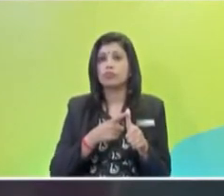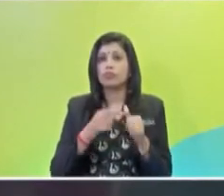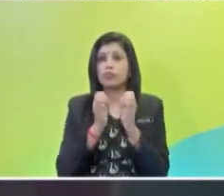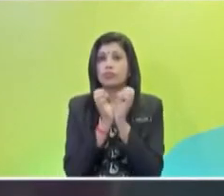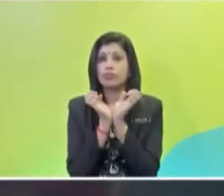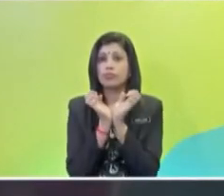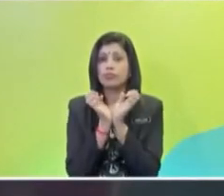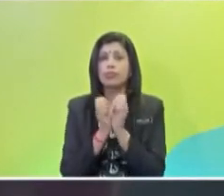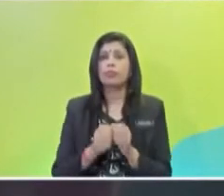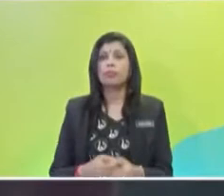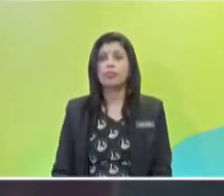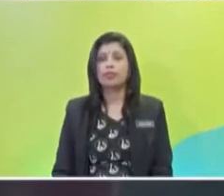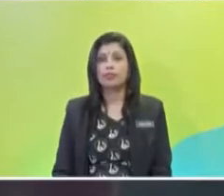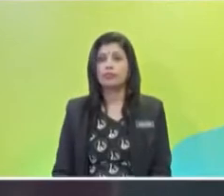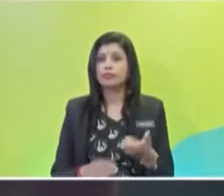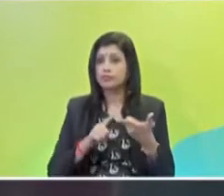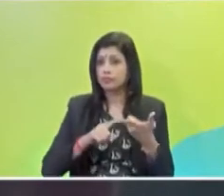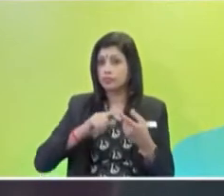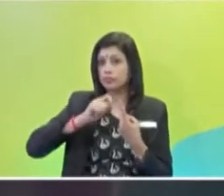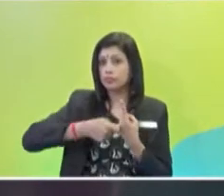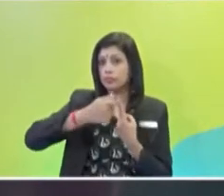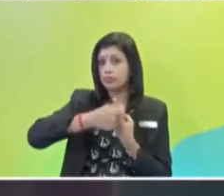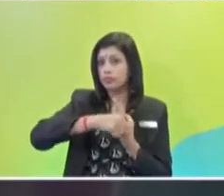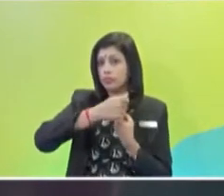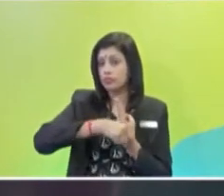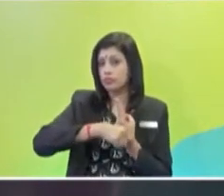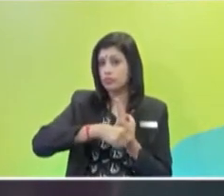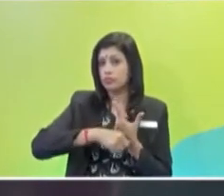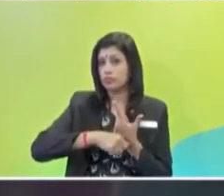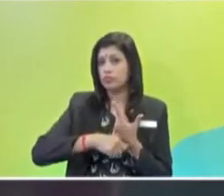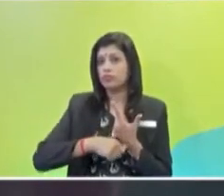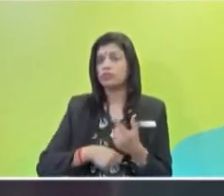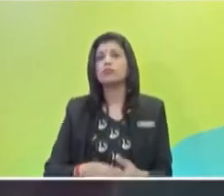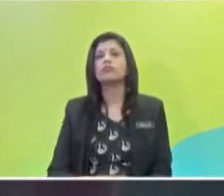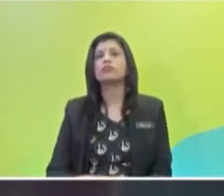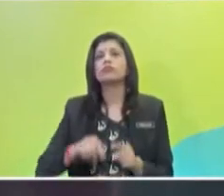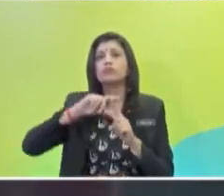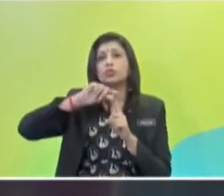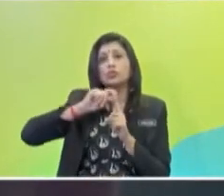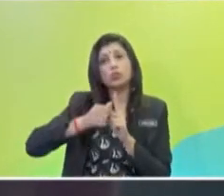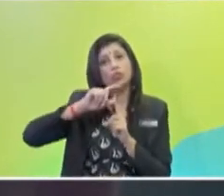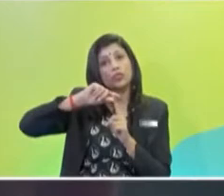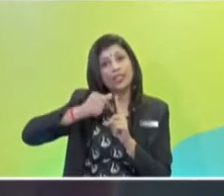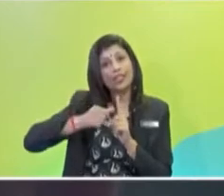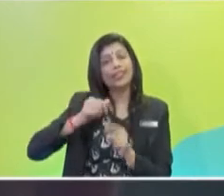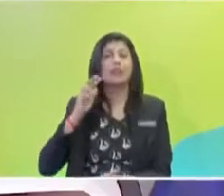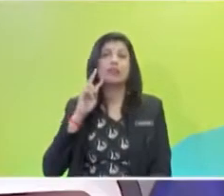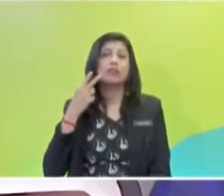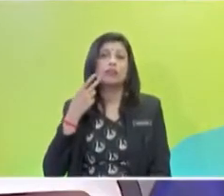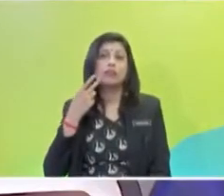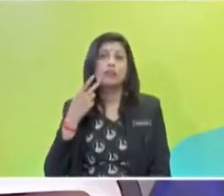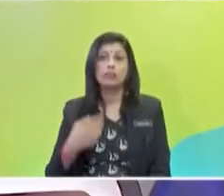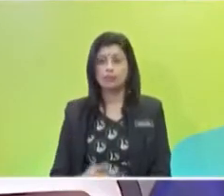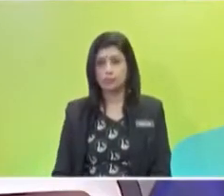Cucur nangka, cucur pisang, cucur cekodok. Cucur cekodok. Okey, kita ada juga